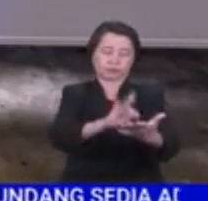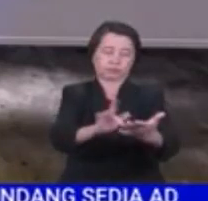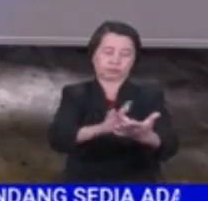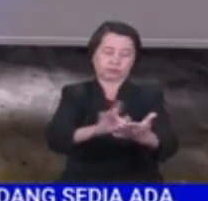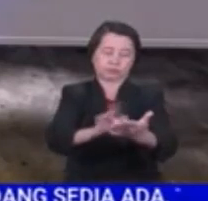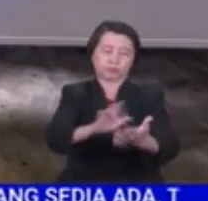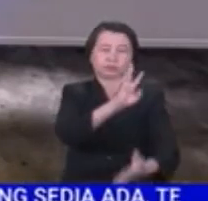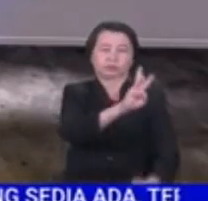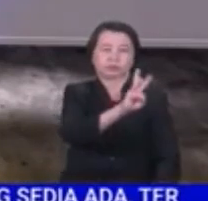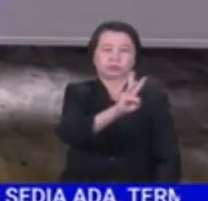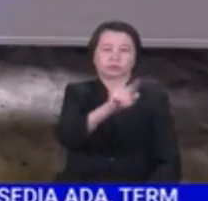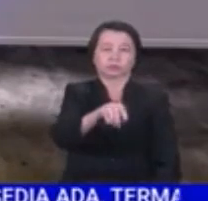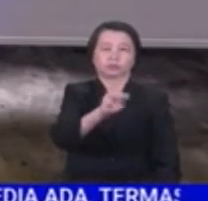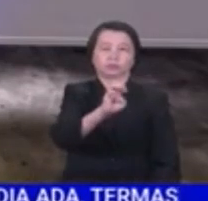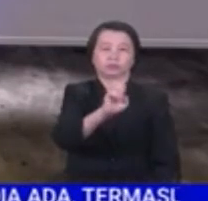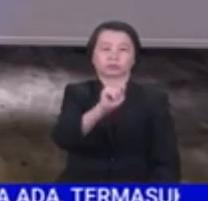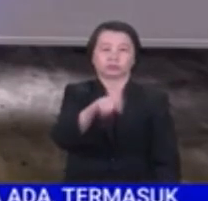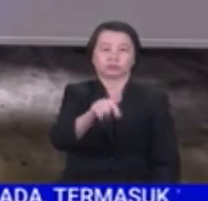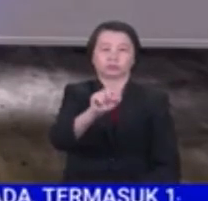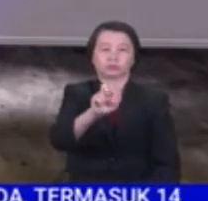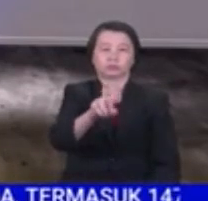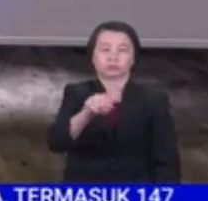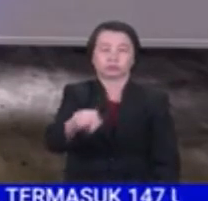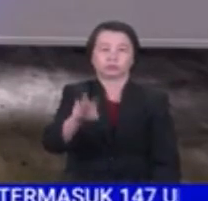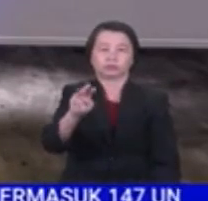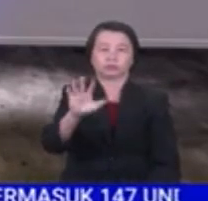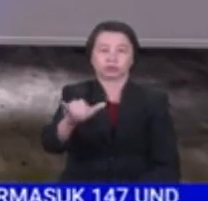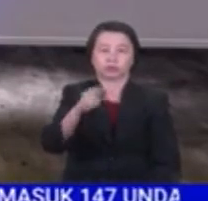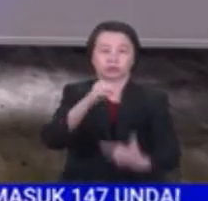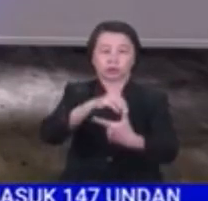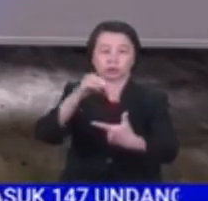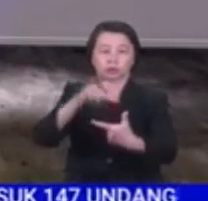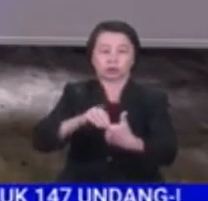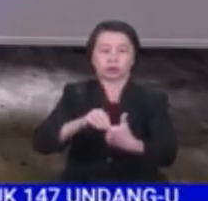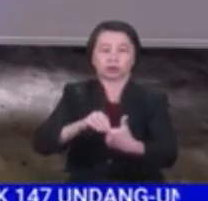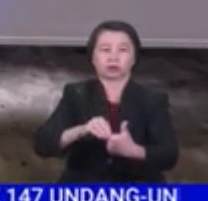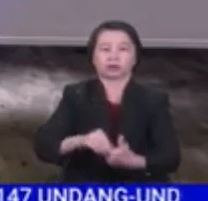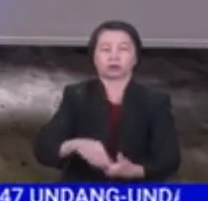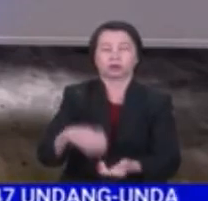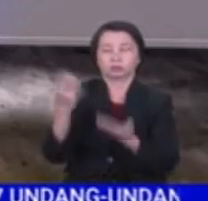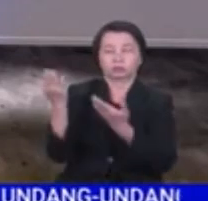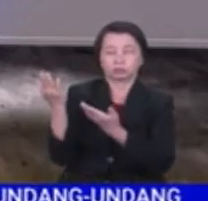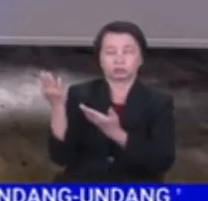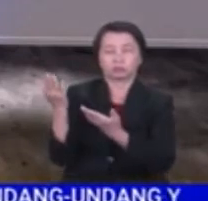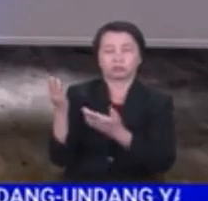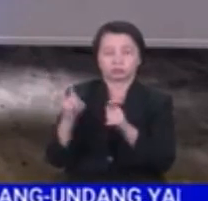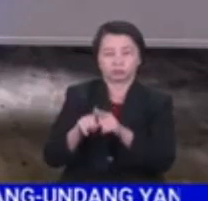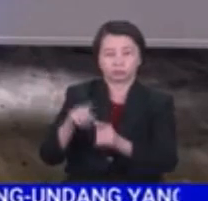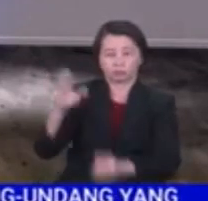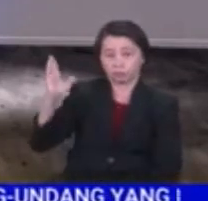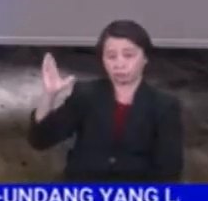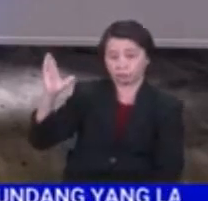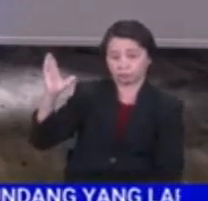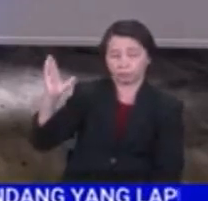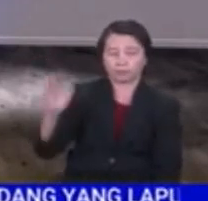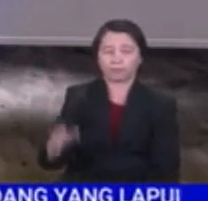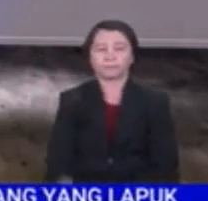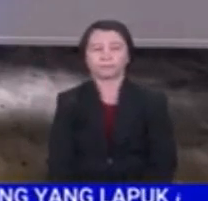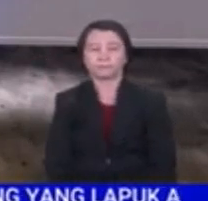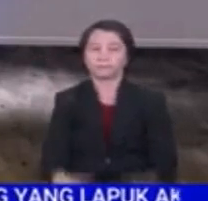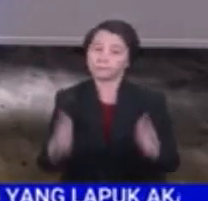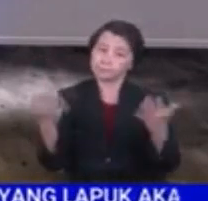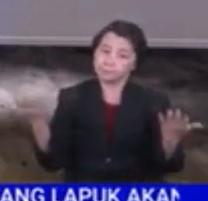di Tidak Ji of.my atau menuruti lama sosial media kami seperti yang telah tertera disini